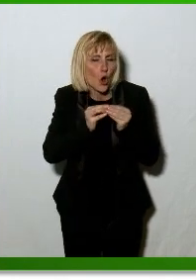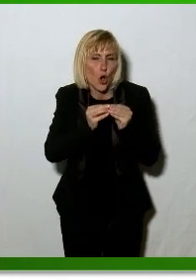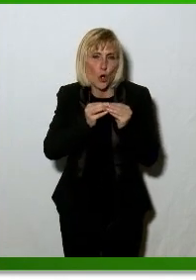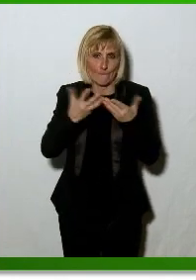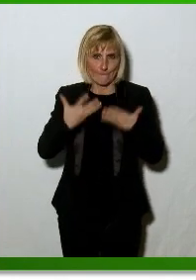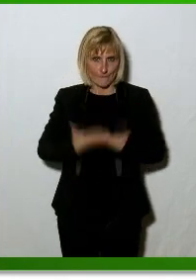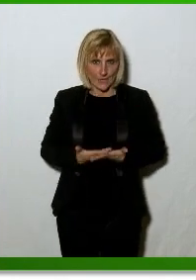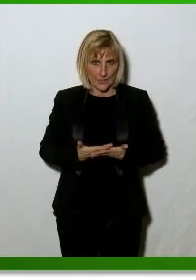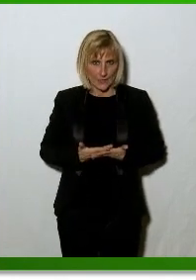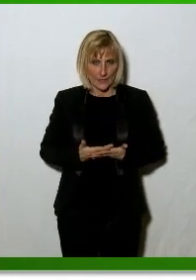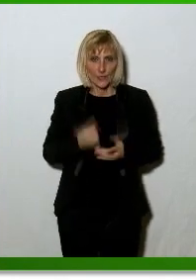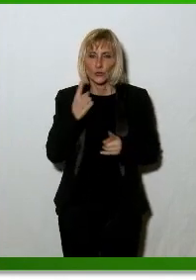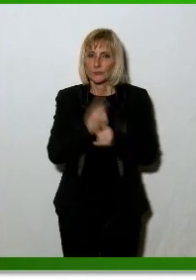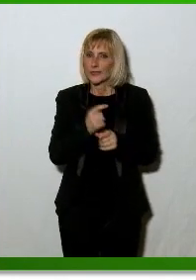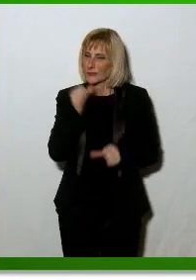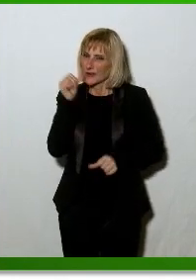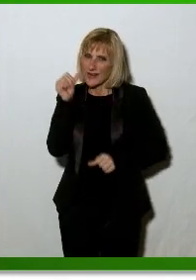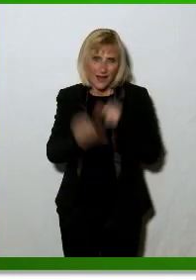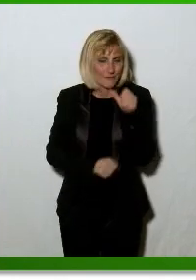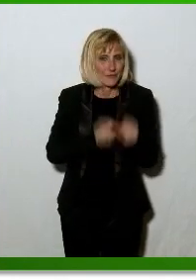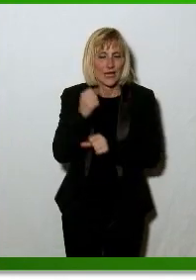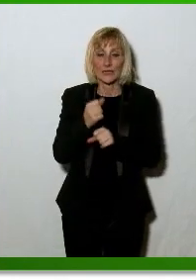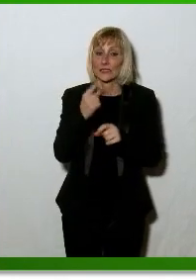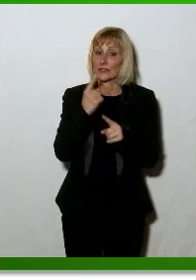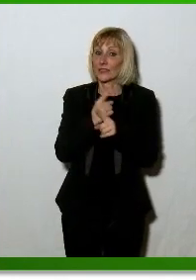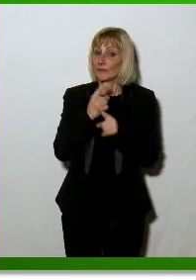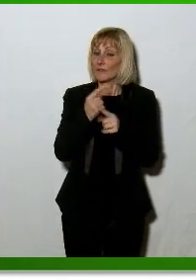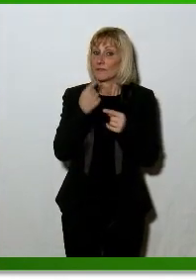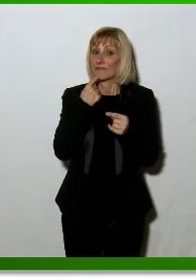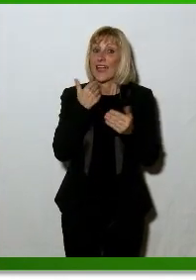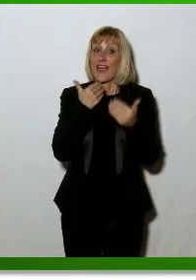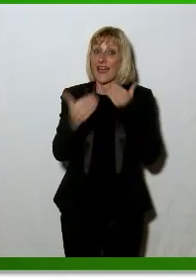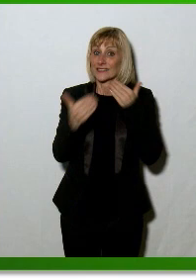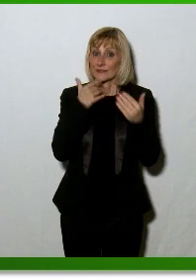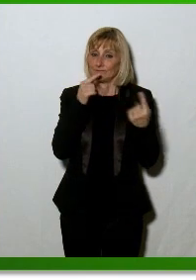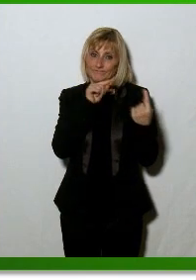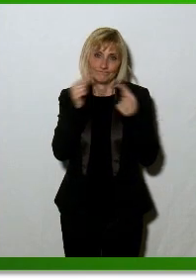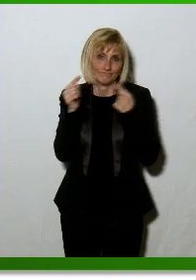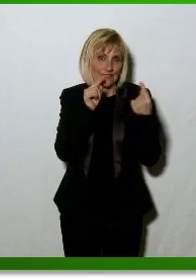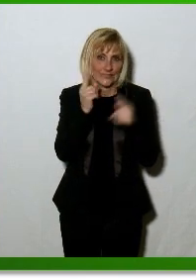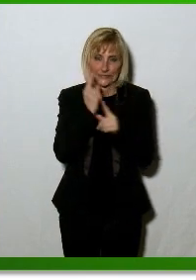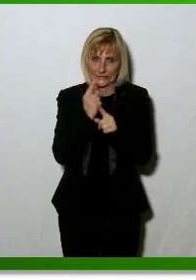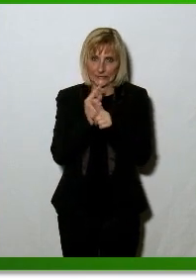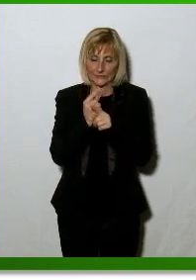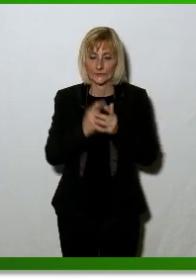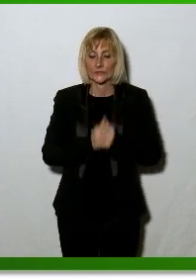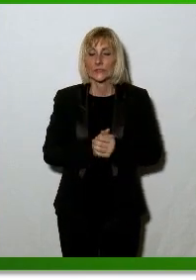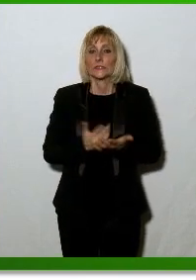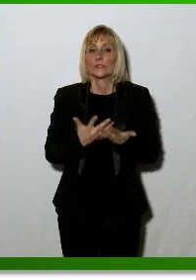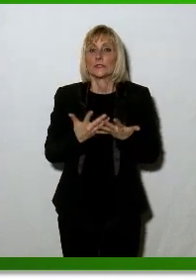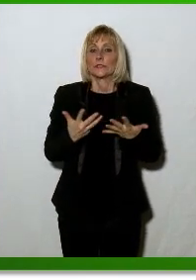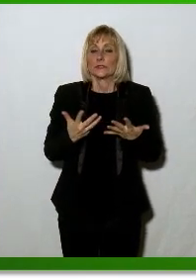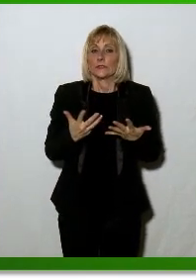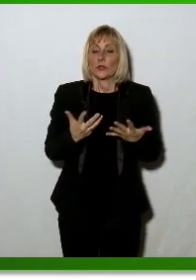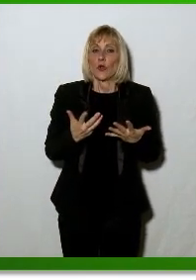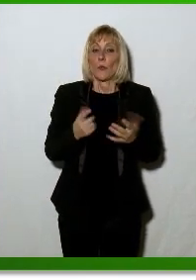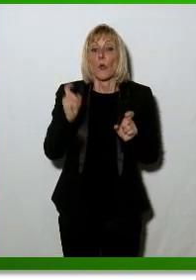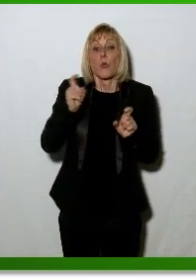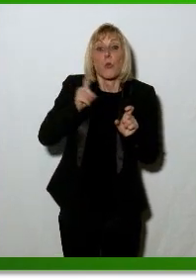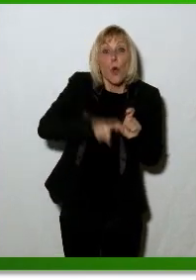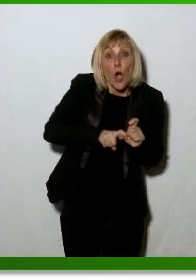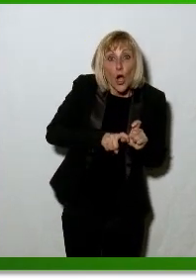questa tendenza credo sarà un argomento da dibattere in questa assemblea Personalmente non credo al meccanismo delle